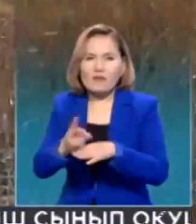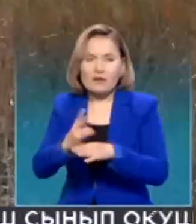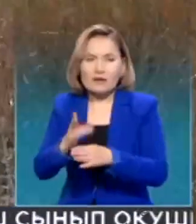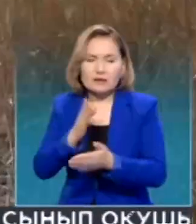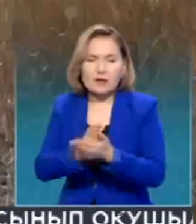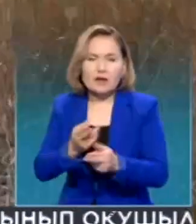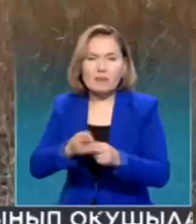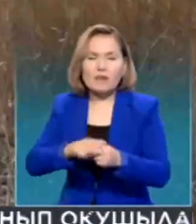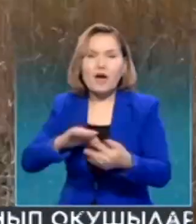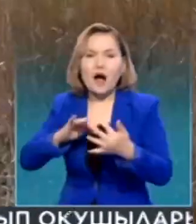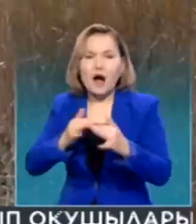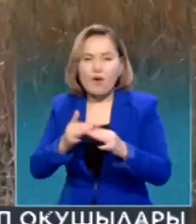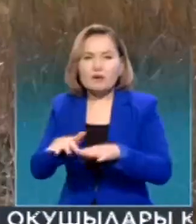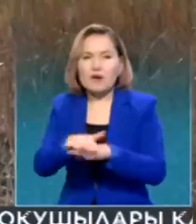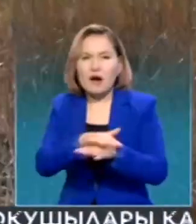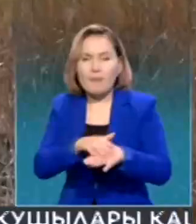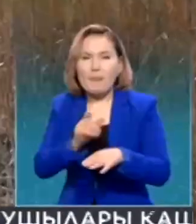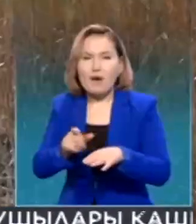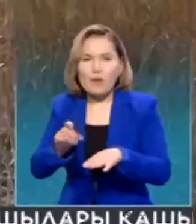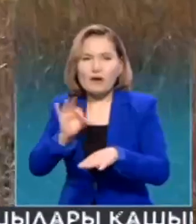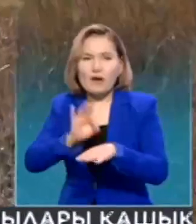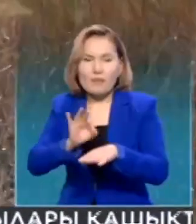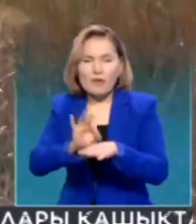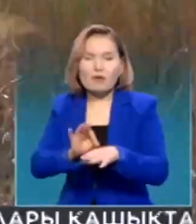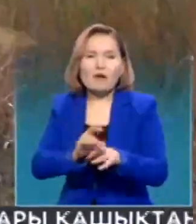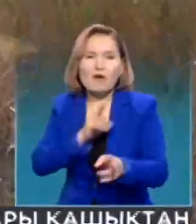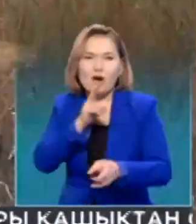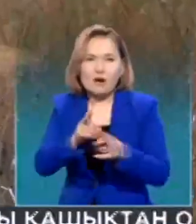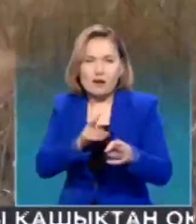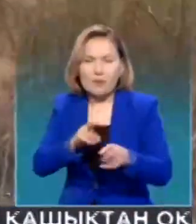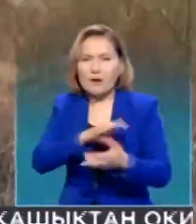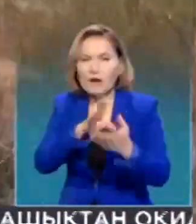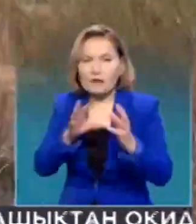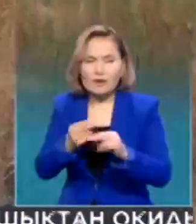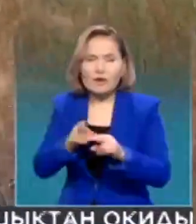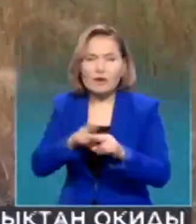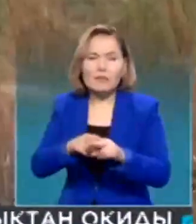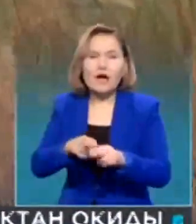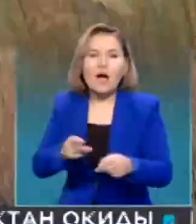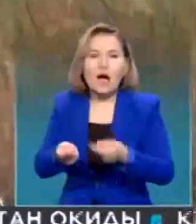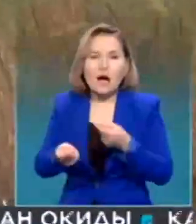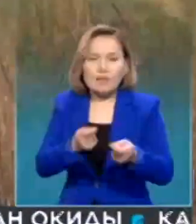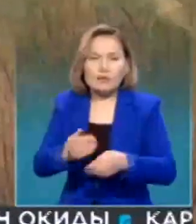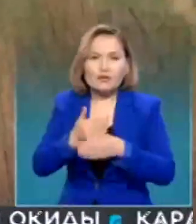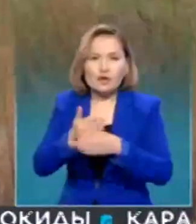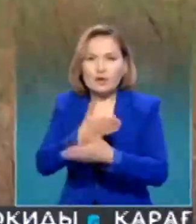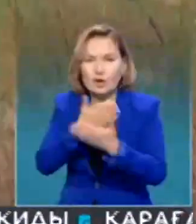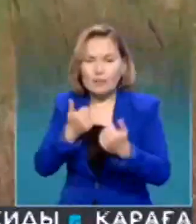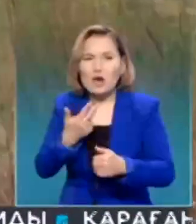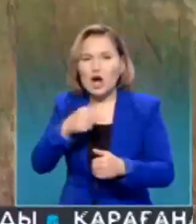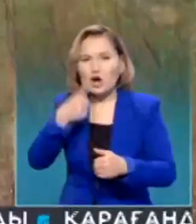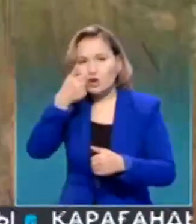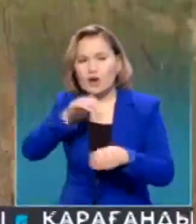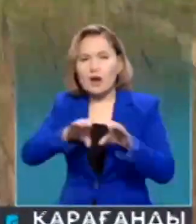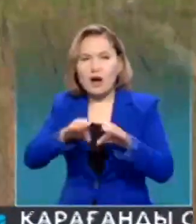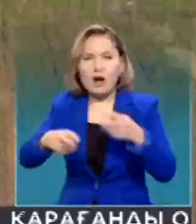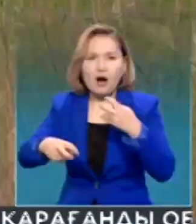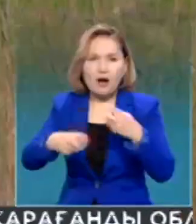ауылда ауру тарап, дерт дендейді деп дабыл қаққан ел әкімдік әрекетсіз дейді. Үш жыл бойы жарылған